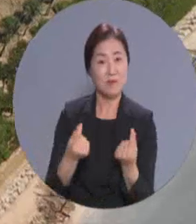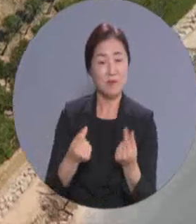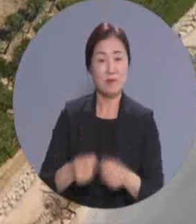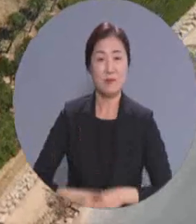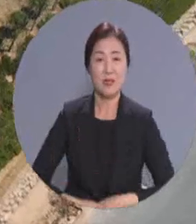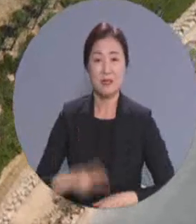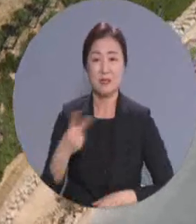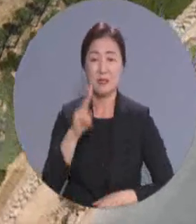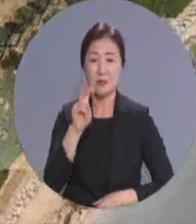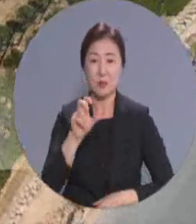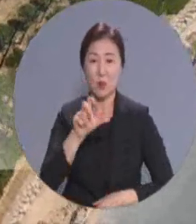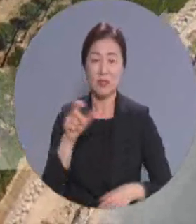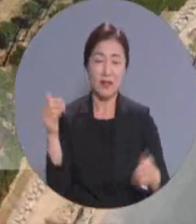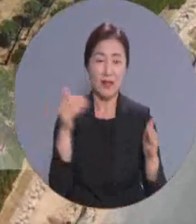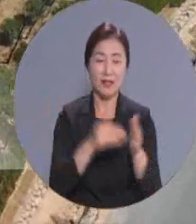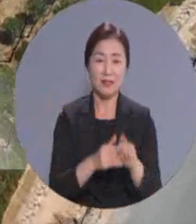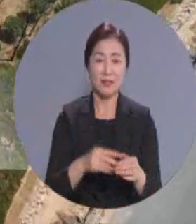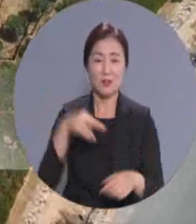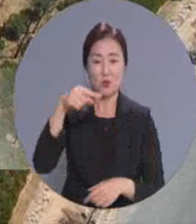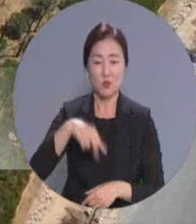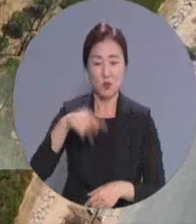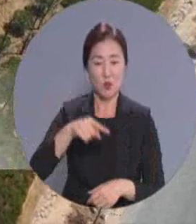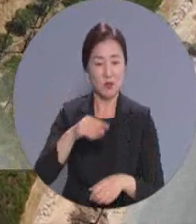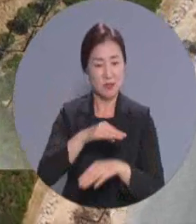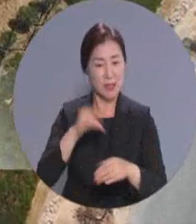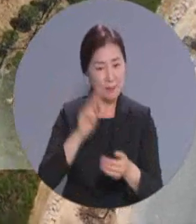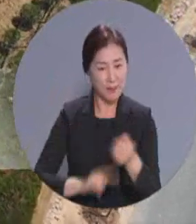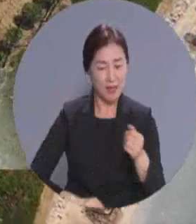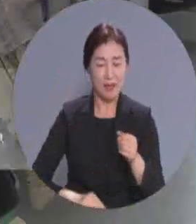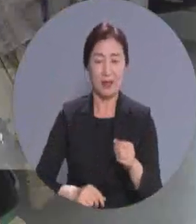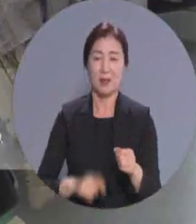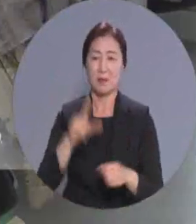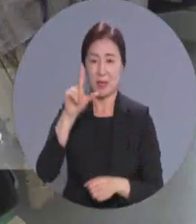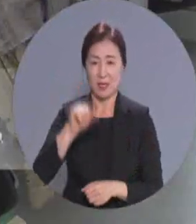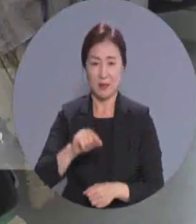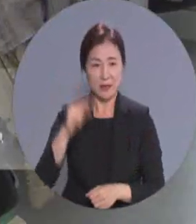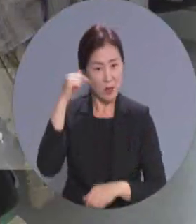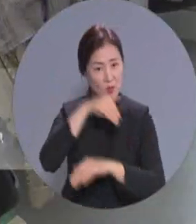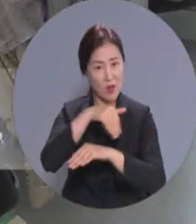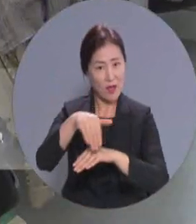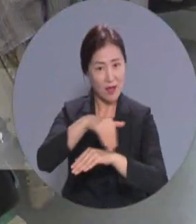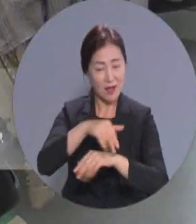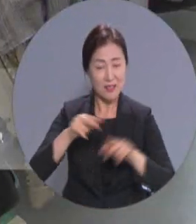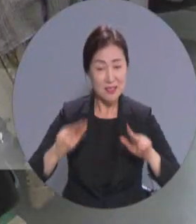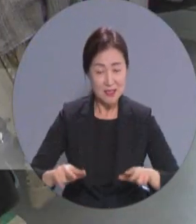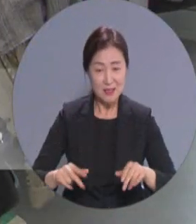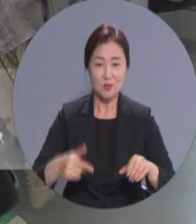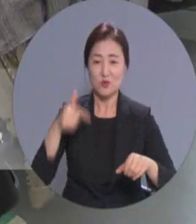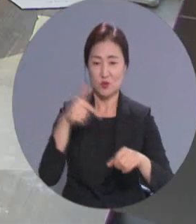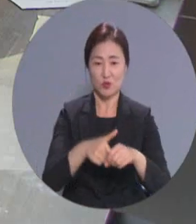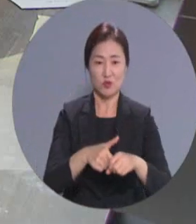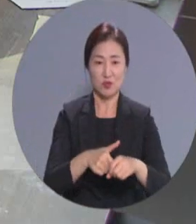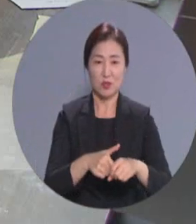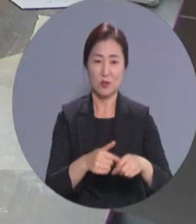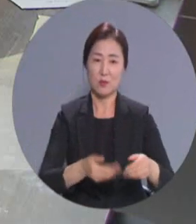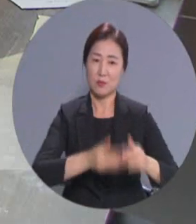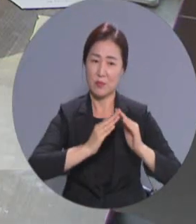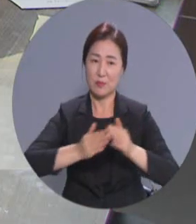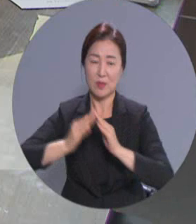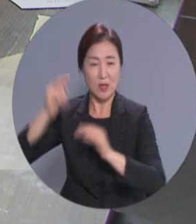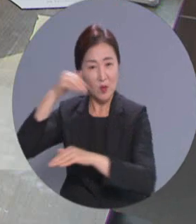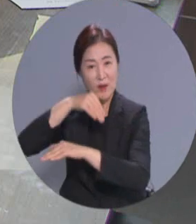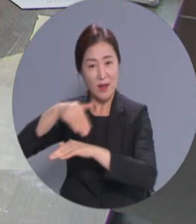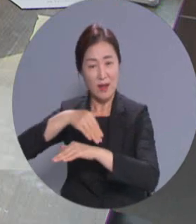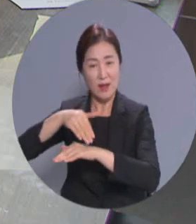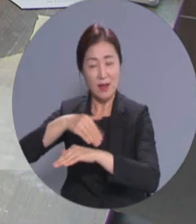오는 2025년까지 수소차를 만 대까지 늘리겠다고 밝혔던 전라남도는 우선 충전 인프라를 최대한 확충할